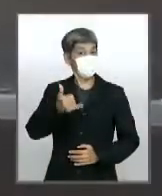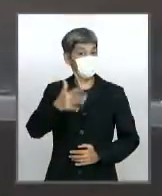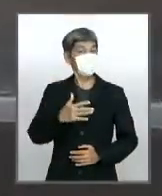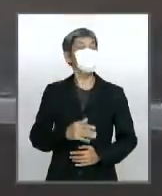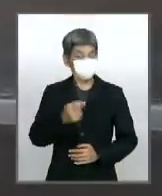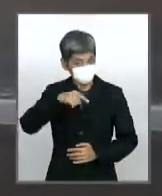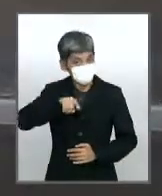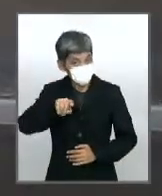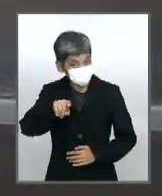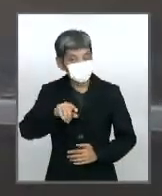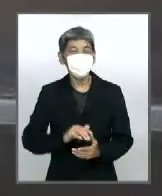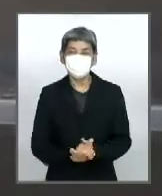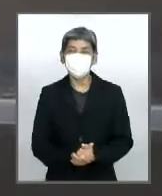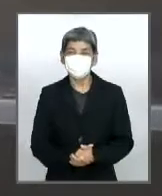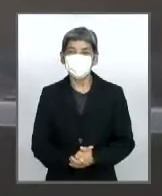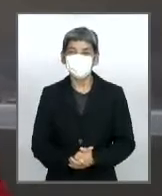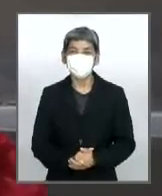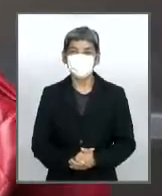านถึงแล้วค่ะเดี๋ยวเราเข้าไปข้างในกัน